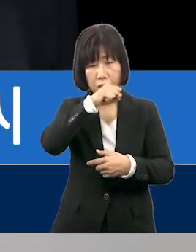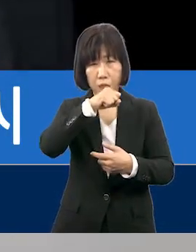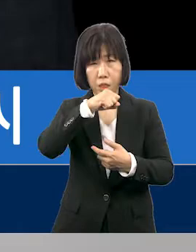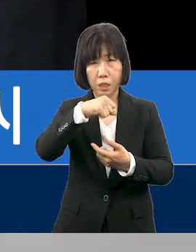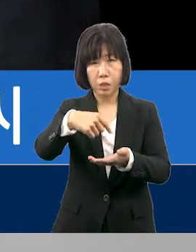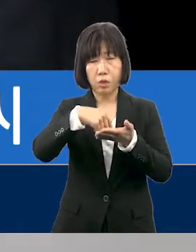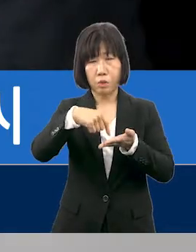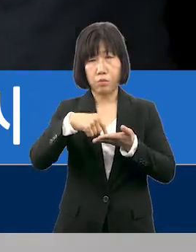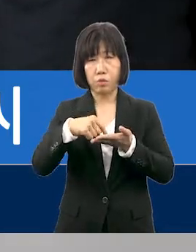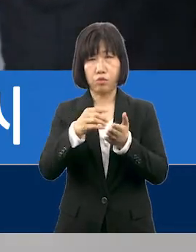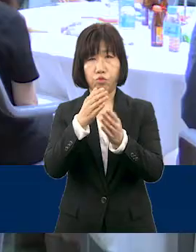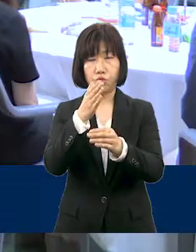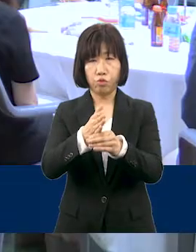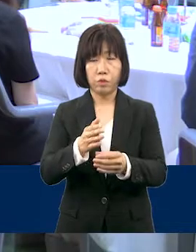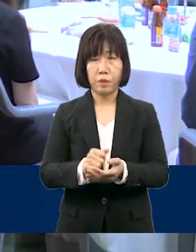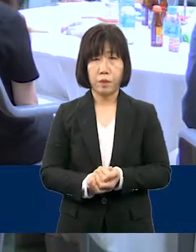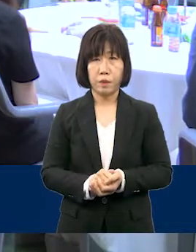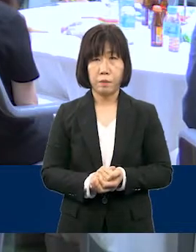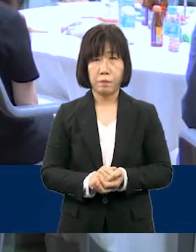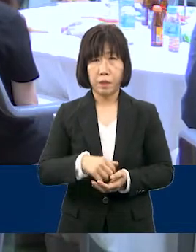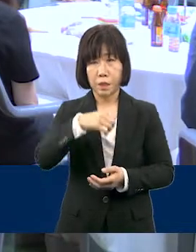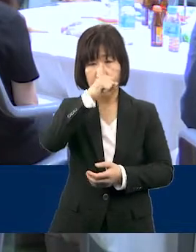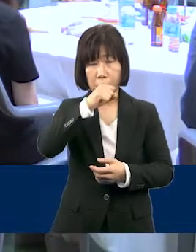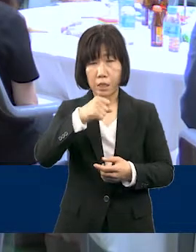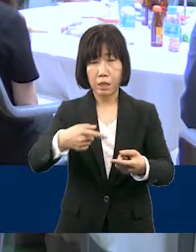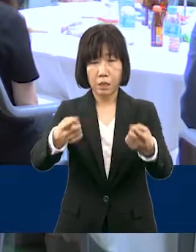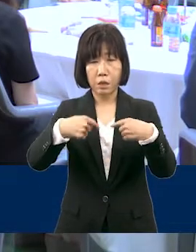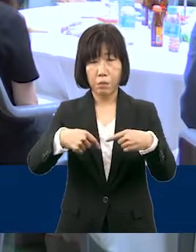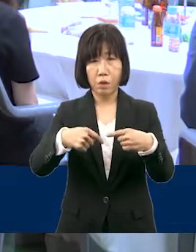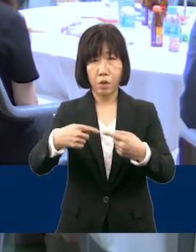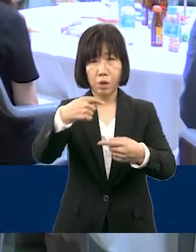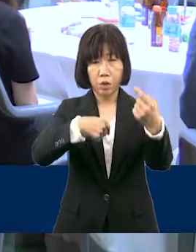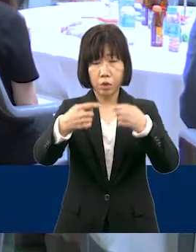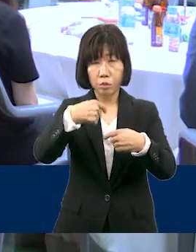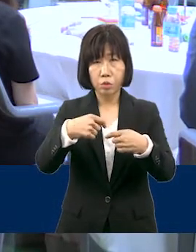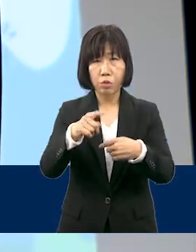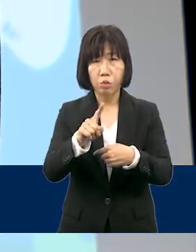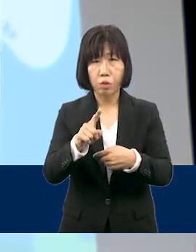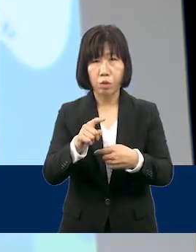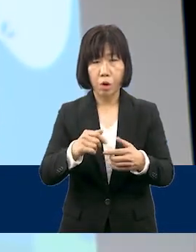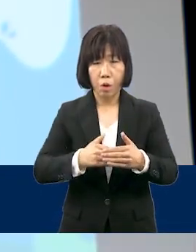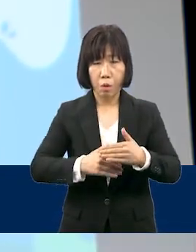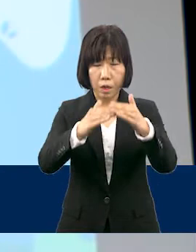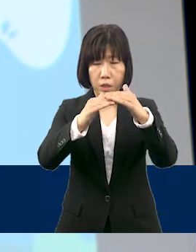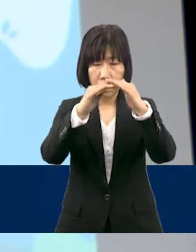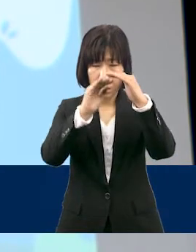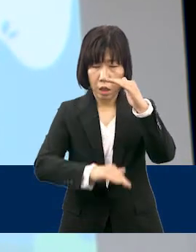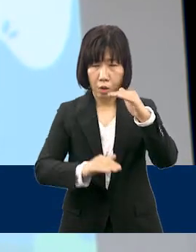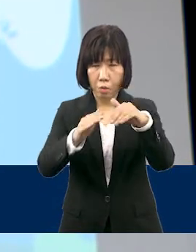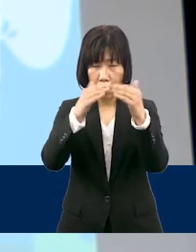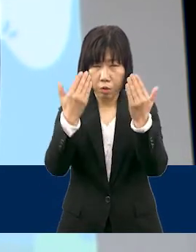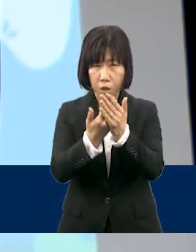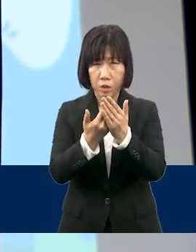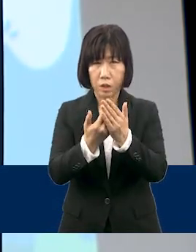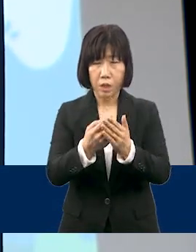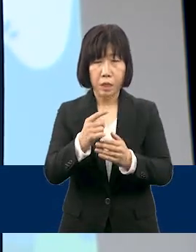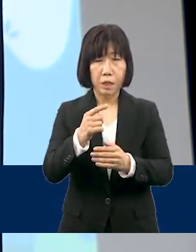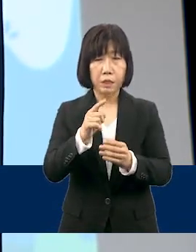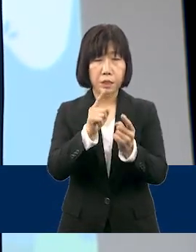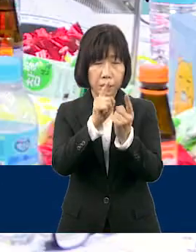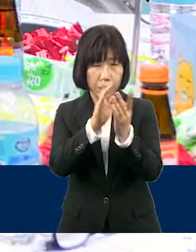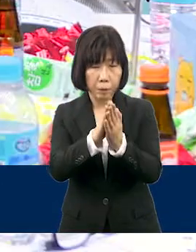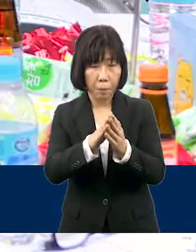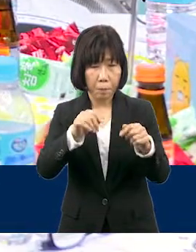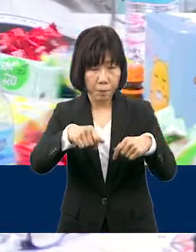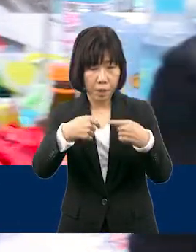리 실시합니다 주민참여예산제 도는 주민이 예산편성에 과정과 내용 등 전 과정에 직접